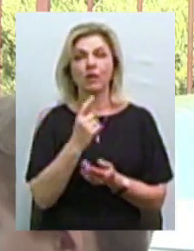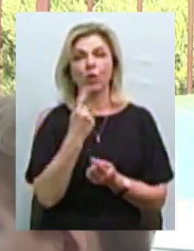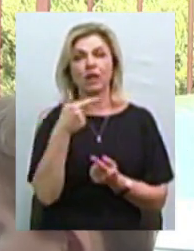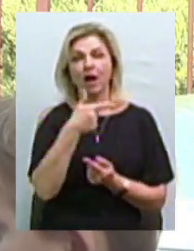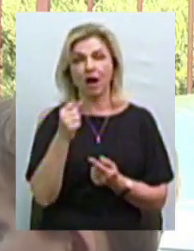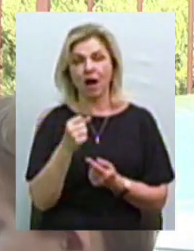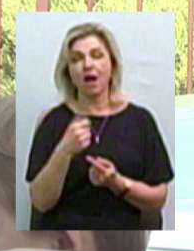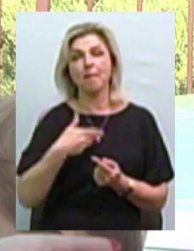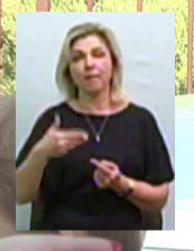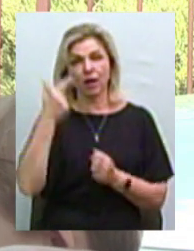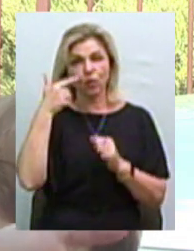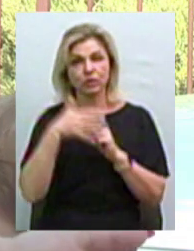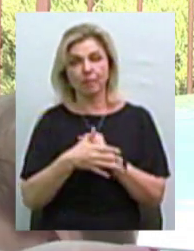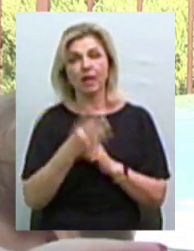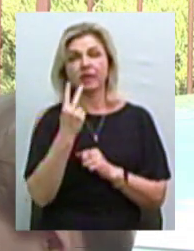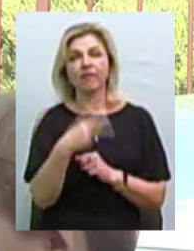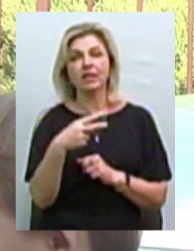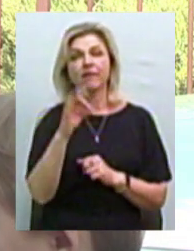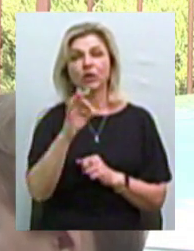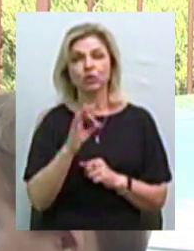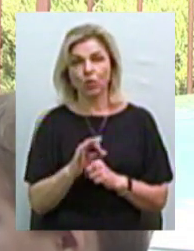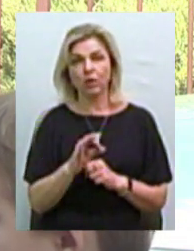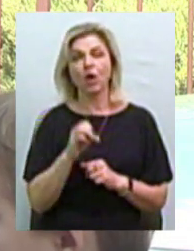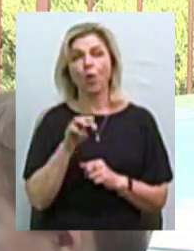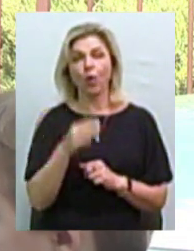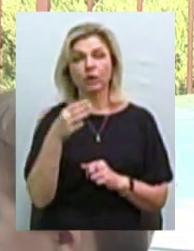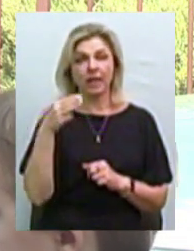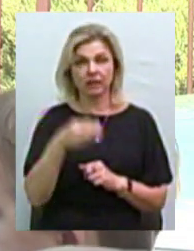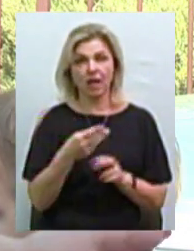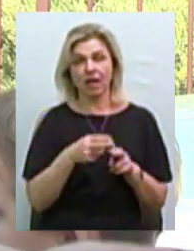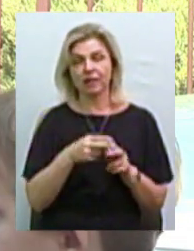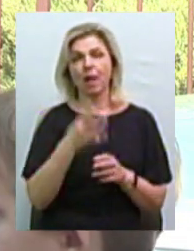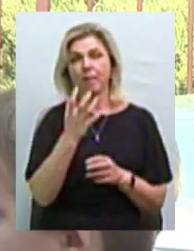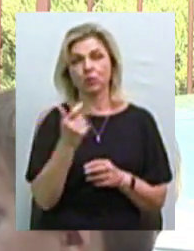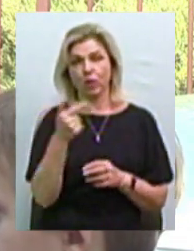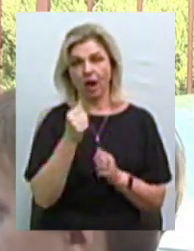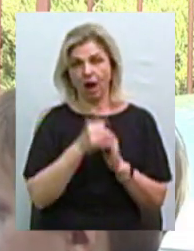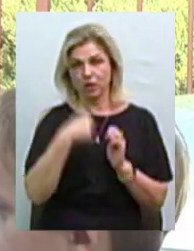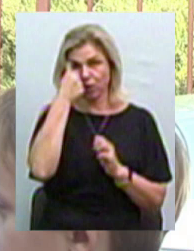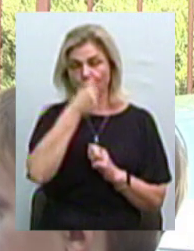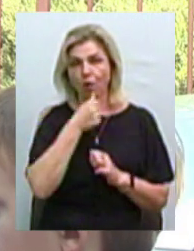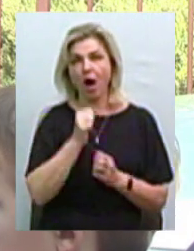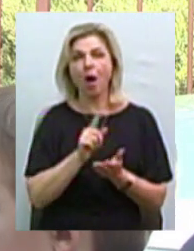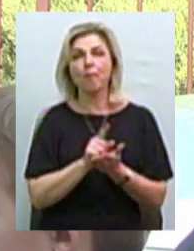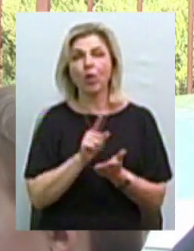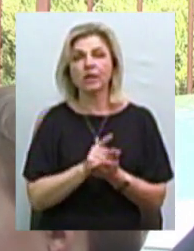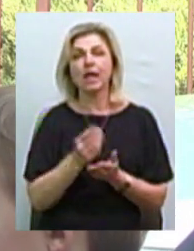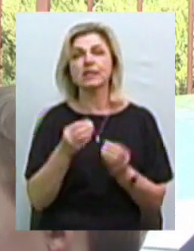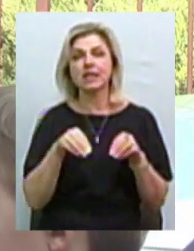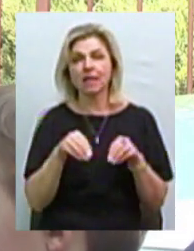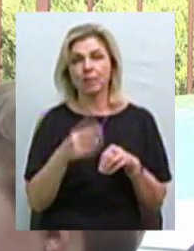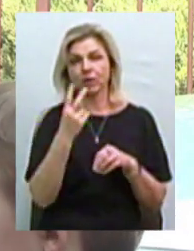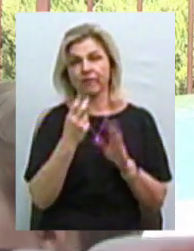розуміємо, 20% від 3 тисяч – це майже 500 гривень, так, кожного року. А податок на землю